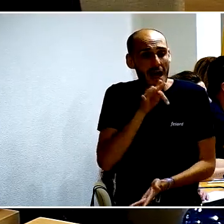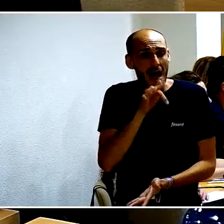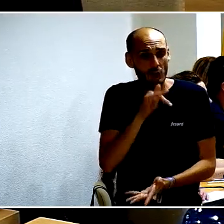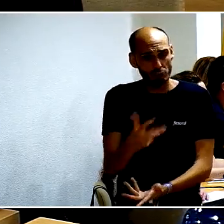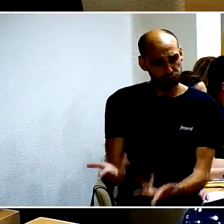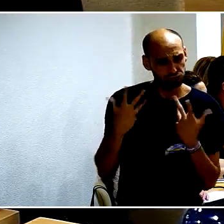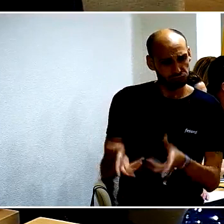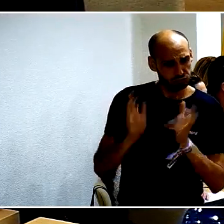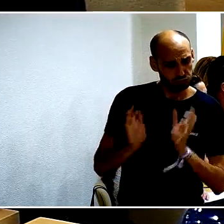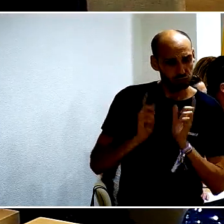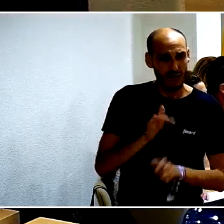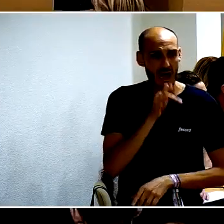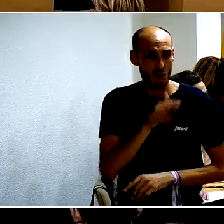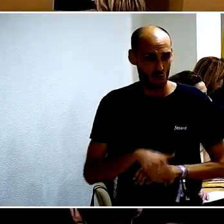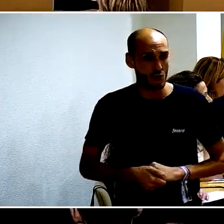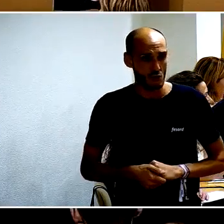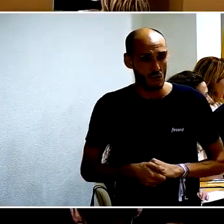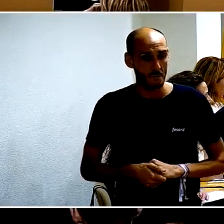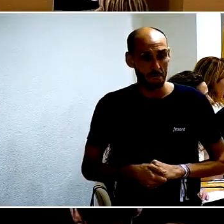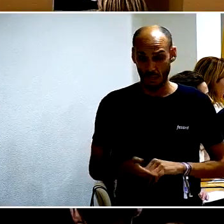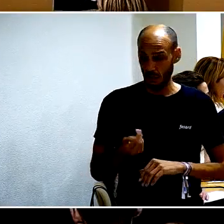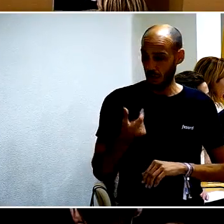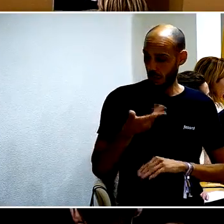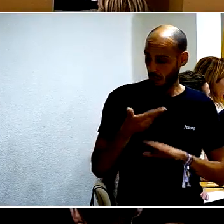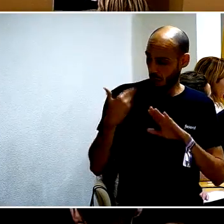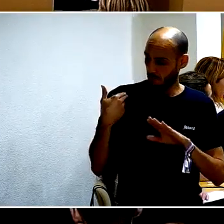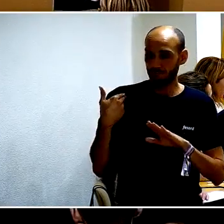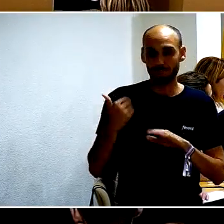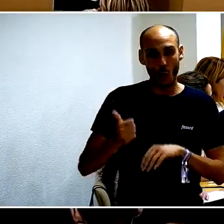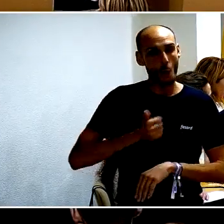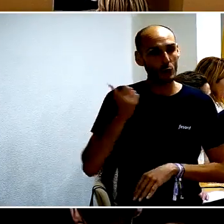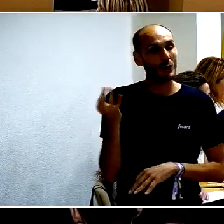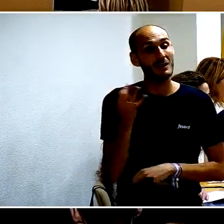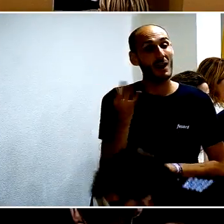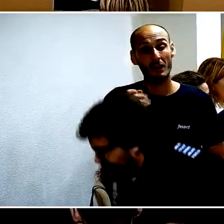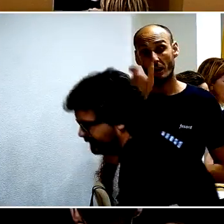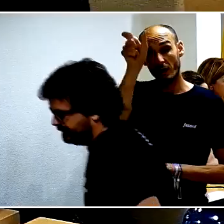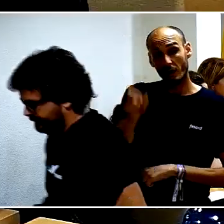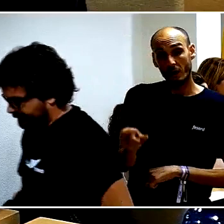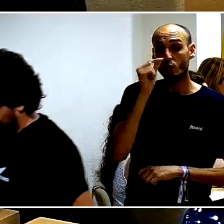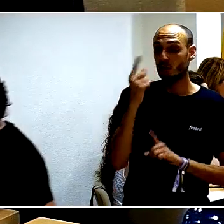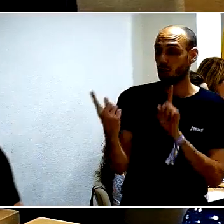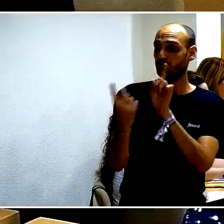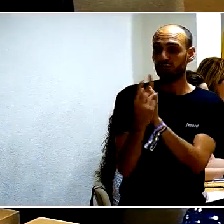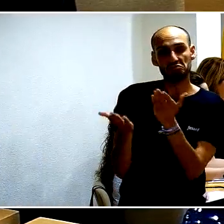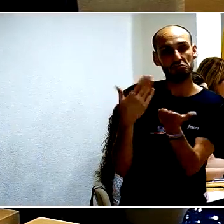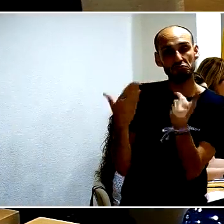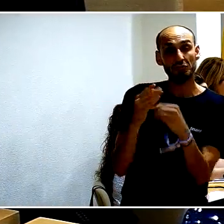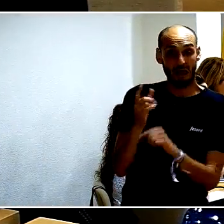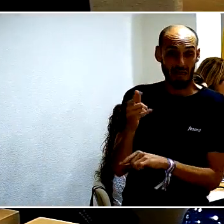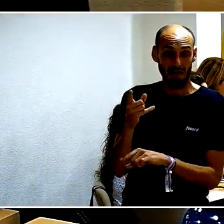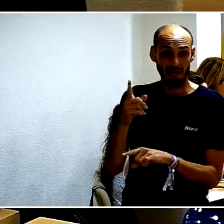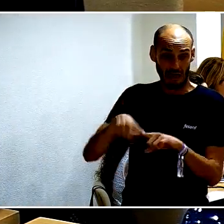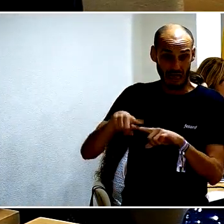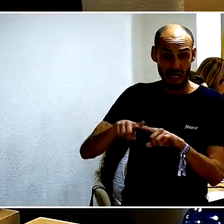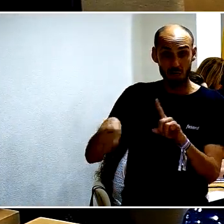país. Fa uns dies vaig tenir l'oportunitat de conversar amb un xic que era gay i militant del Partit